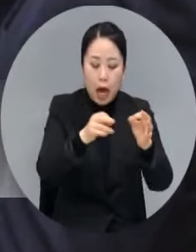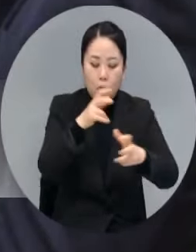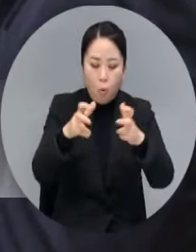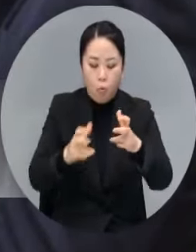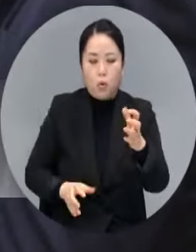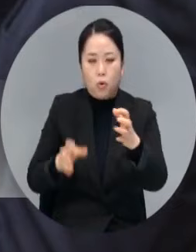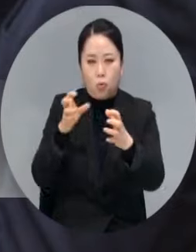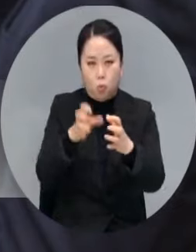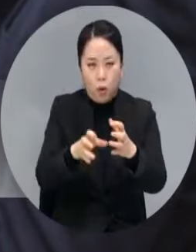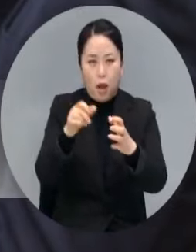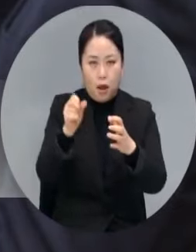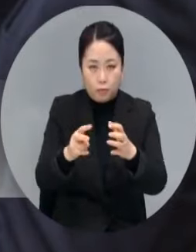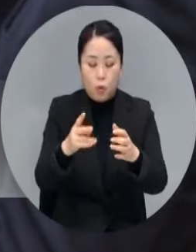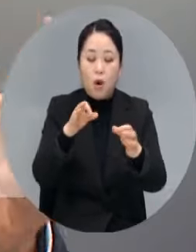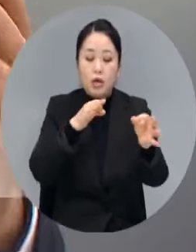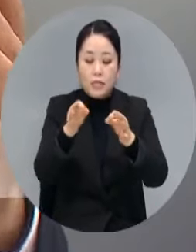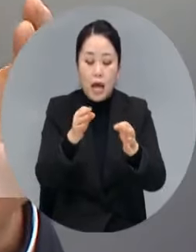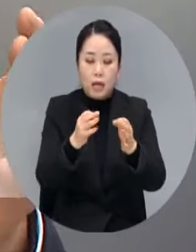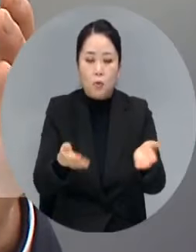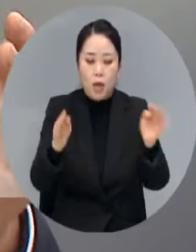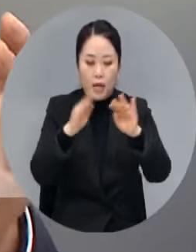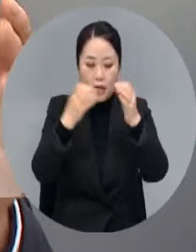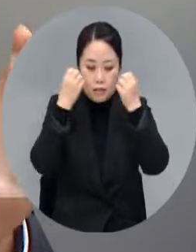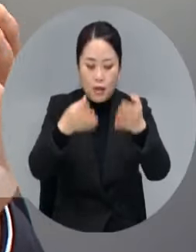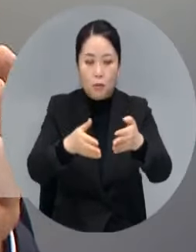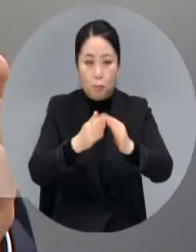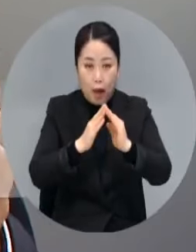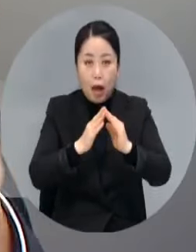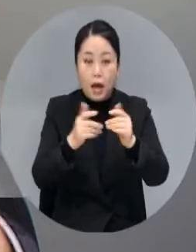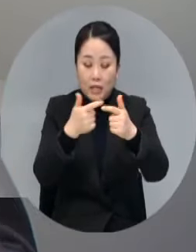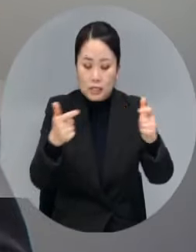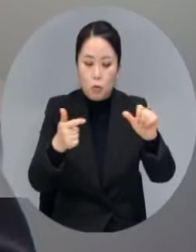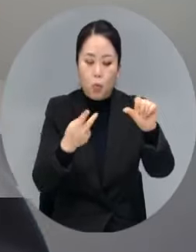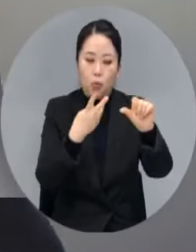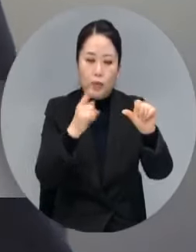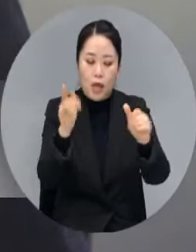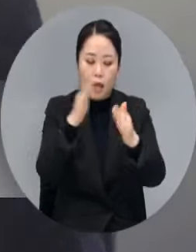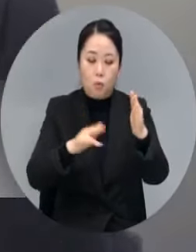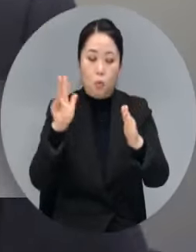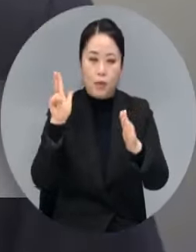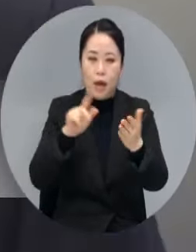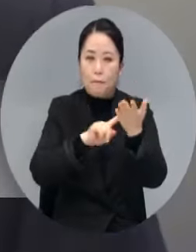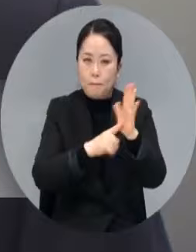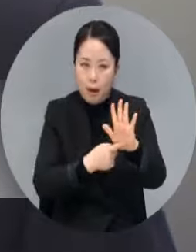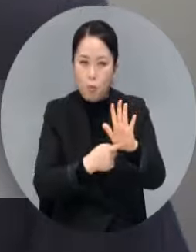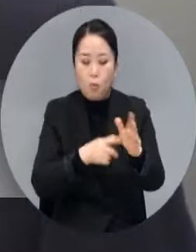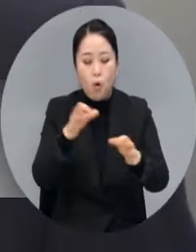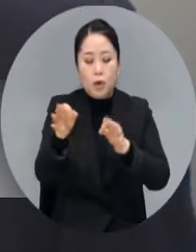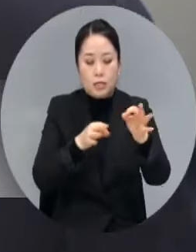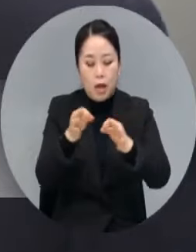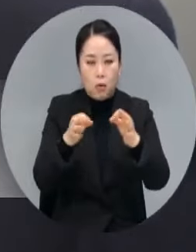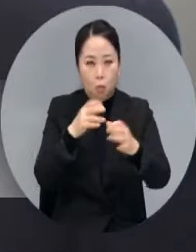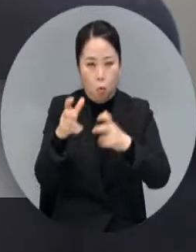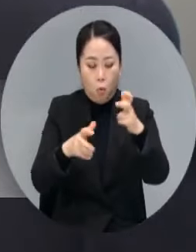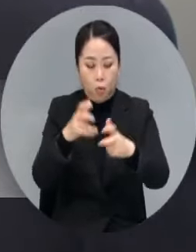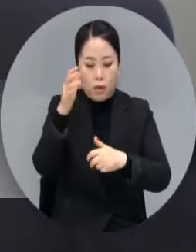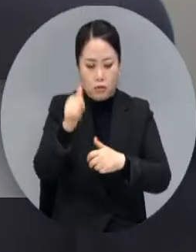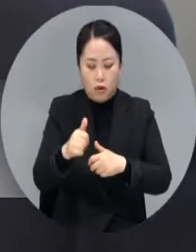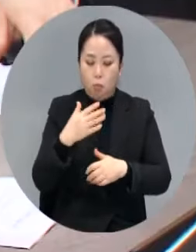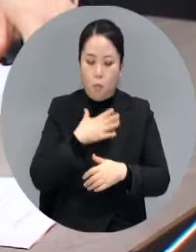지역사회공헌, 상위회관 신축 등을 5대 공약으로 제시하고 상공회의소 본연의 역할에 충실하겠다는 뜻을